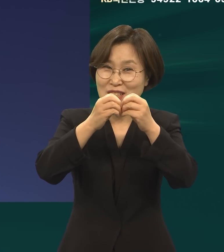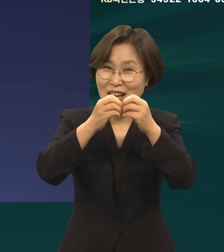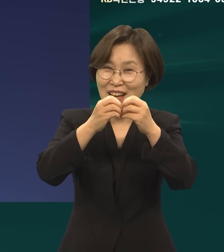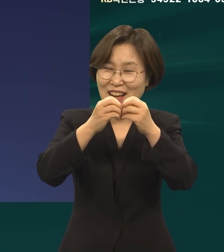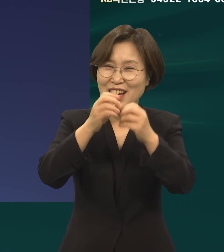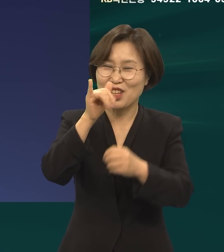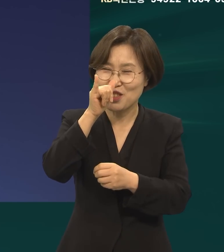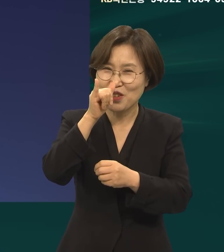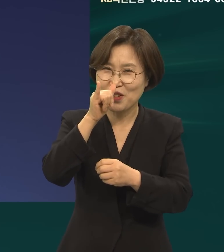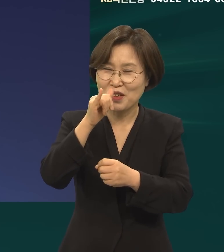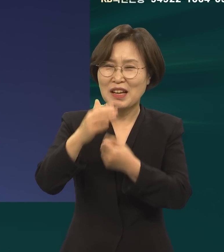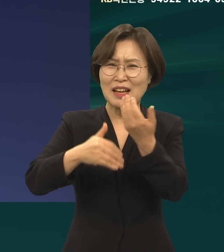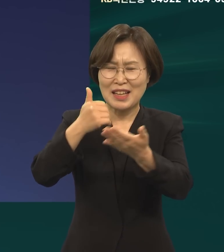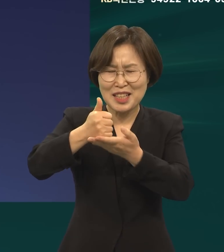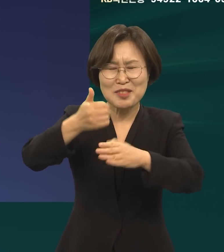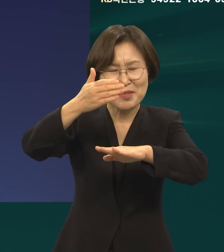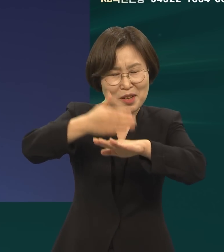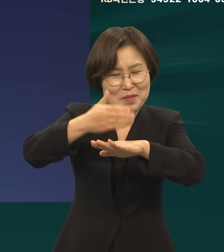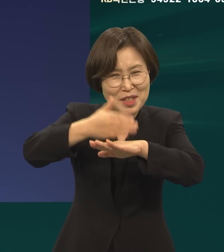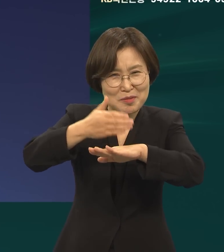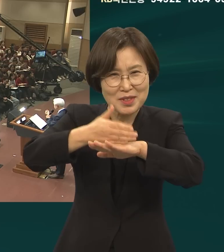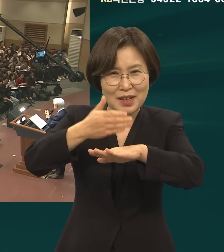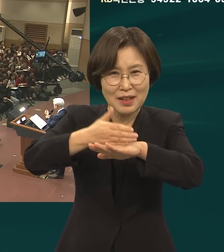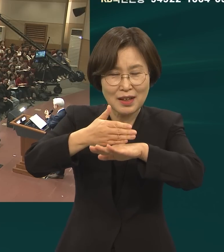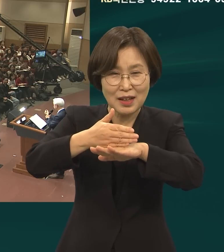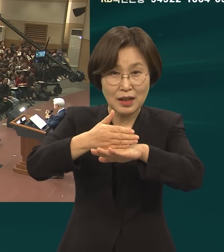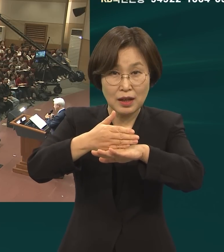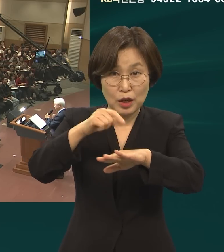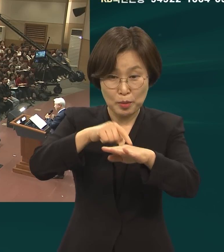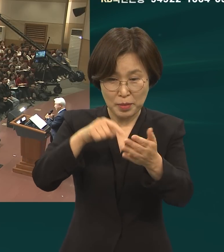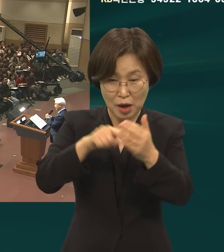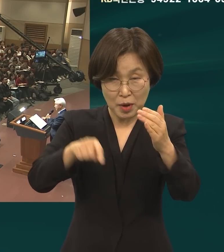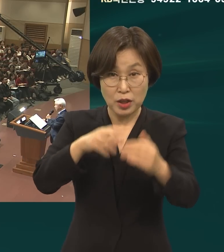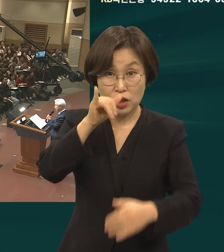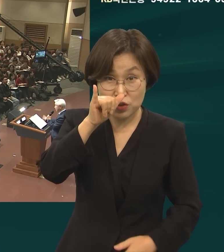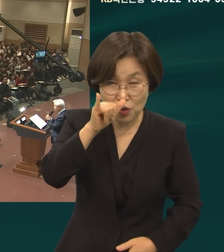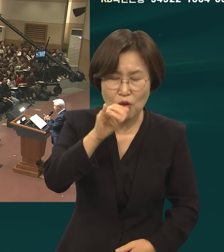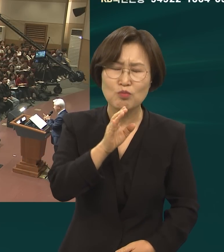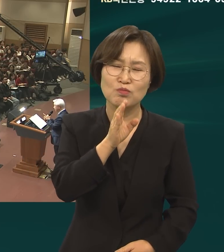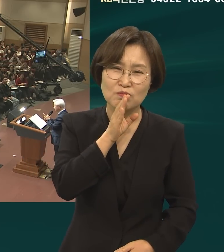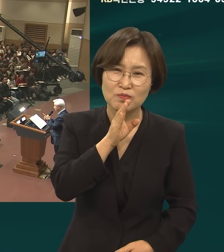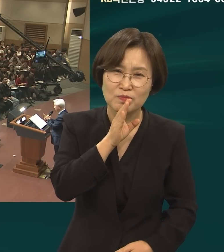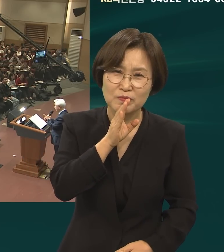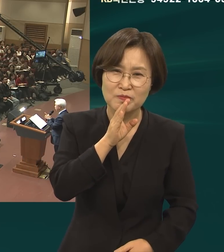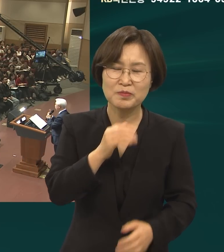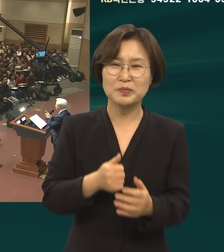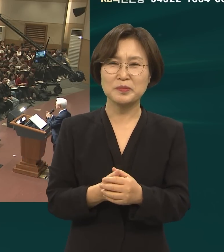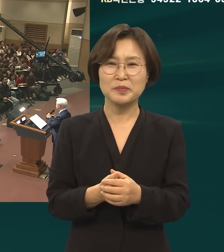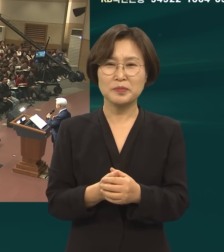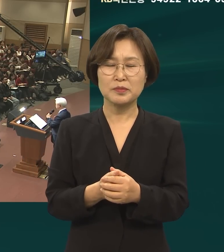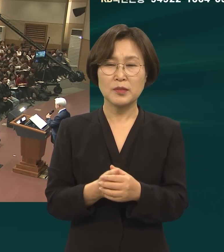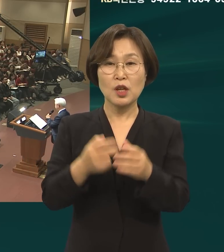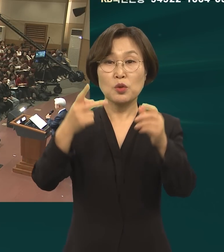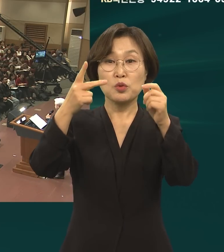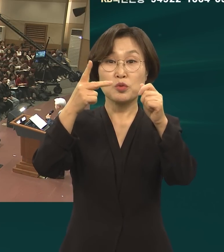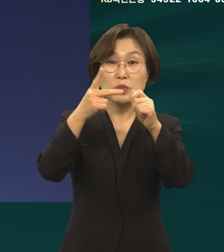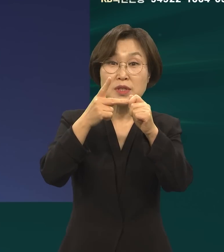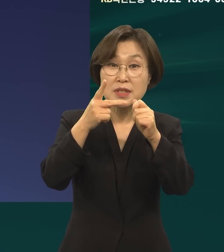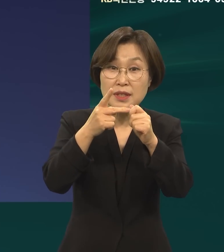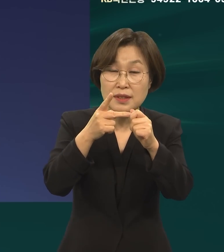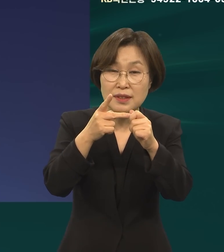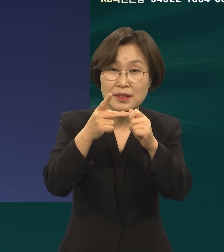하나님 감사합니다. 있어요, 없어요? 늘 살아있습니다. 그런데 또 한 문장이